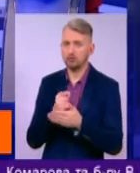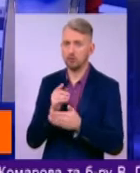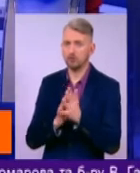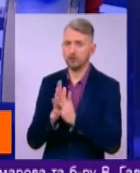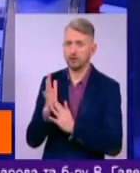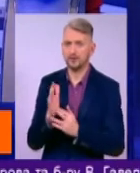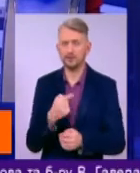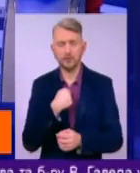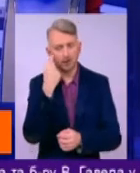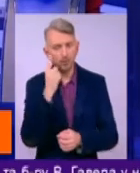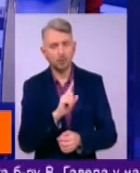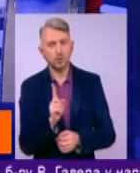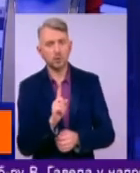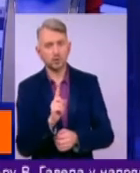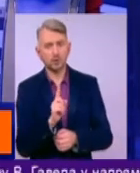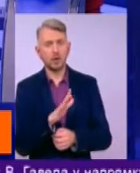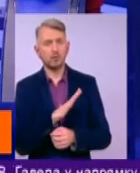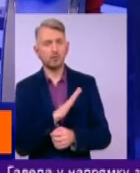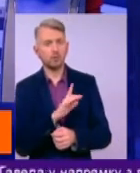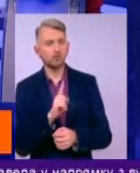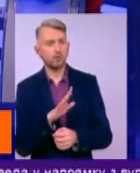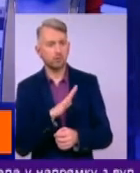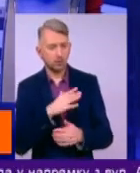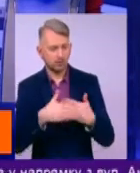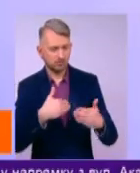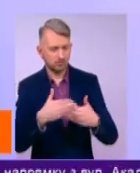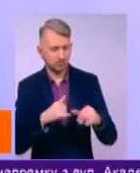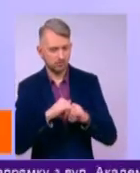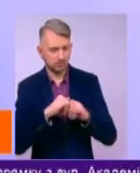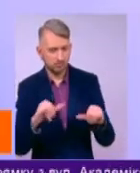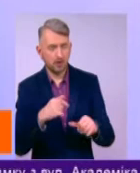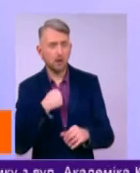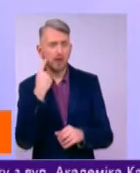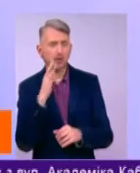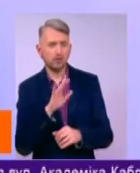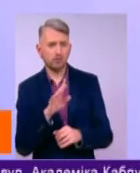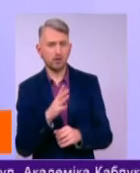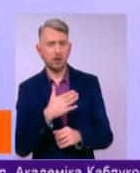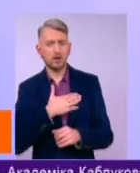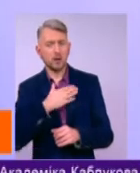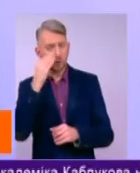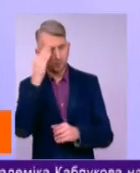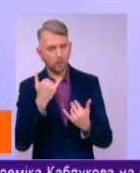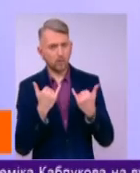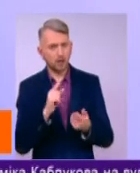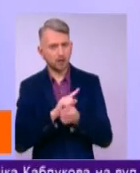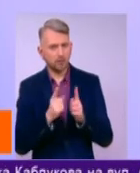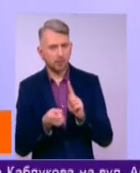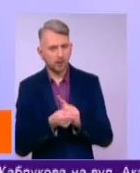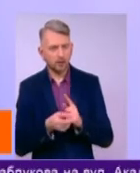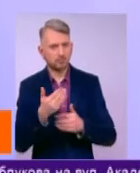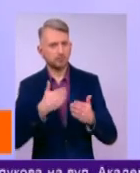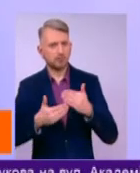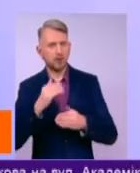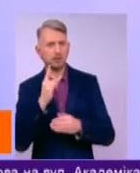пані? Я думаю, що були якісь зрушення. Я не думаю, що це, як на мене, то зараз навпаки, мені здається, йде відкат, і